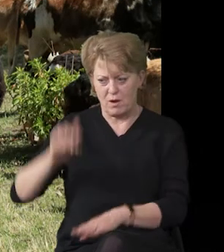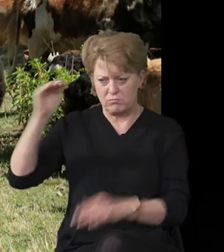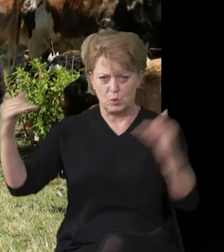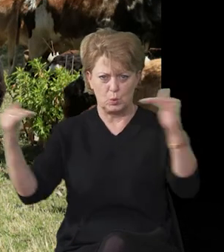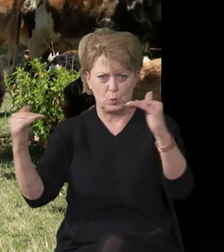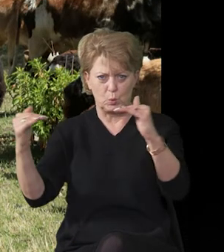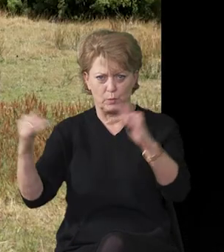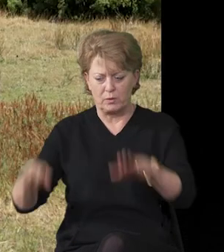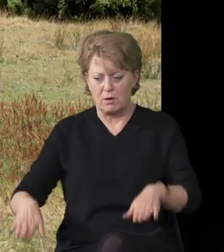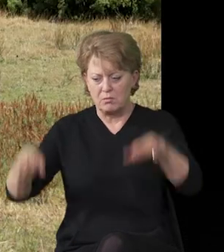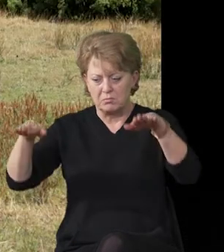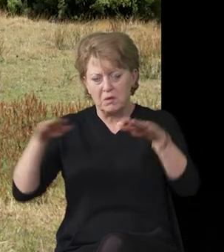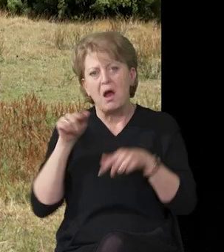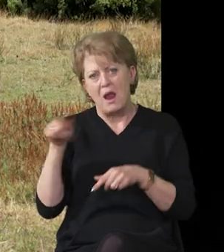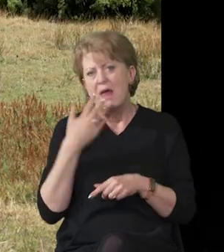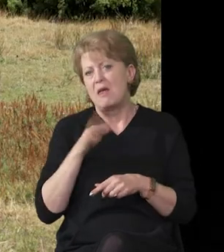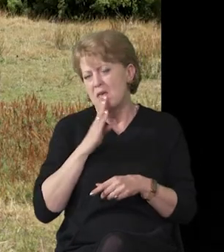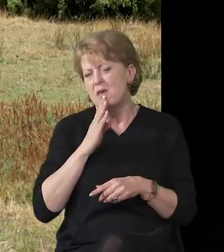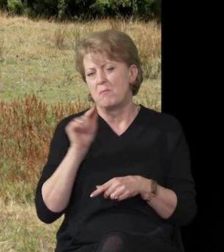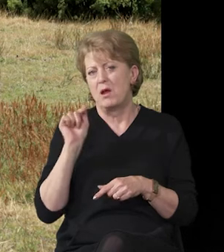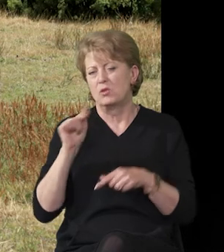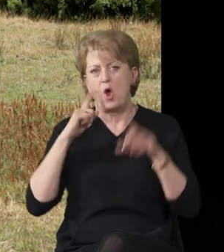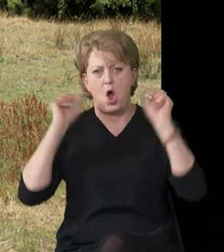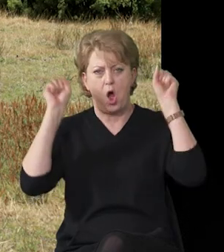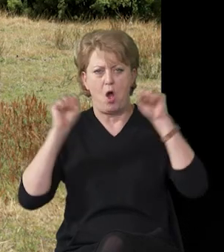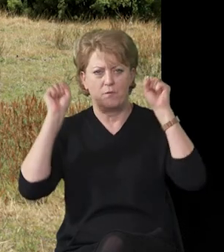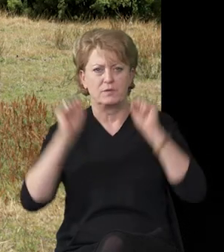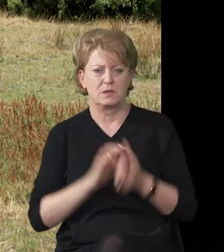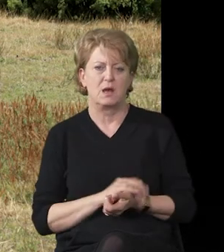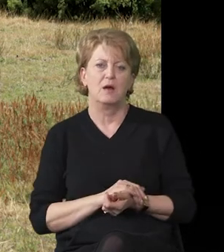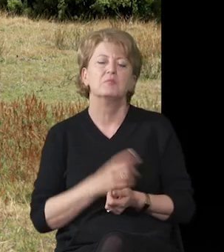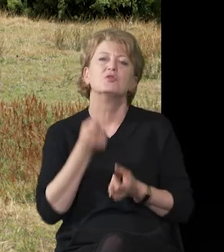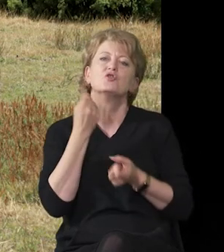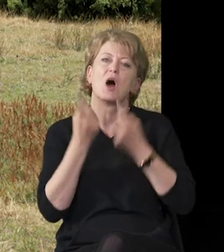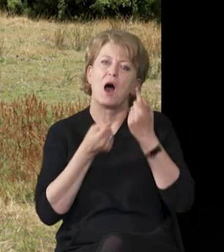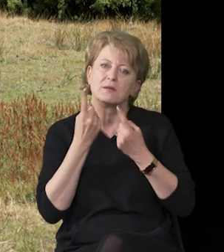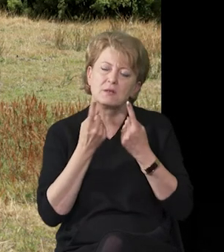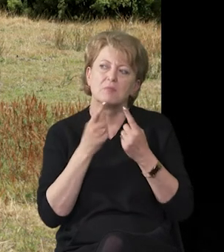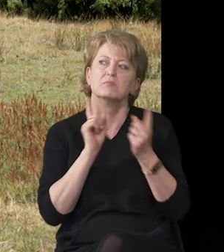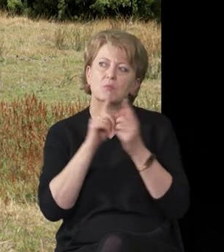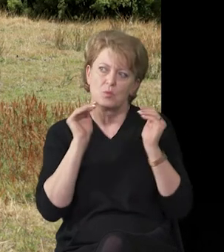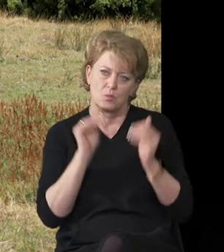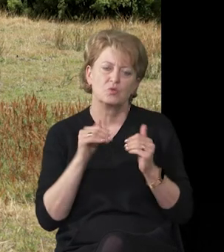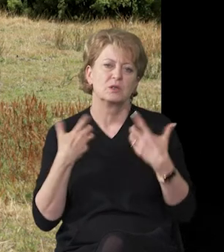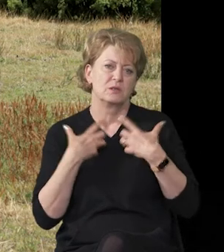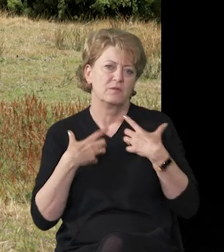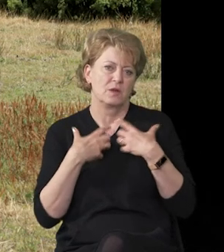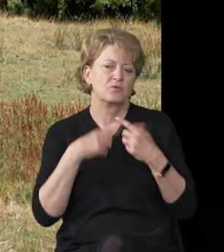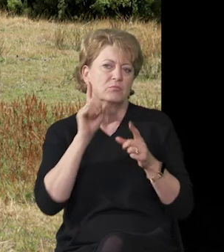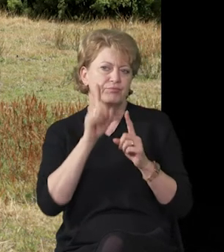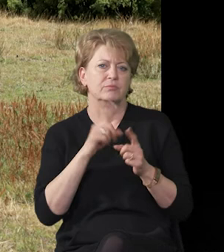ale to chyba właśnie są owce. No i od czasu do czasu spotyka się również dzikie zwierzęta, tak jak na przykład mi